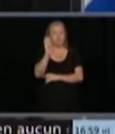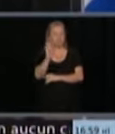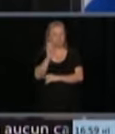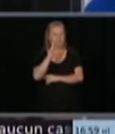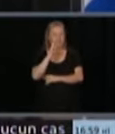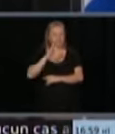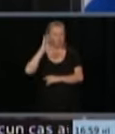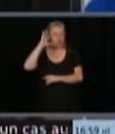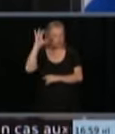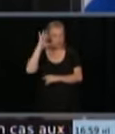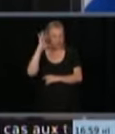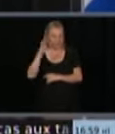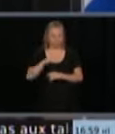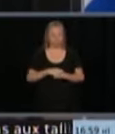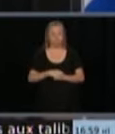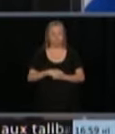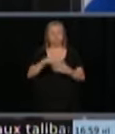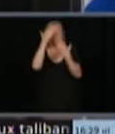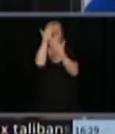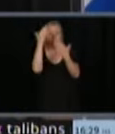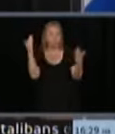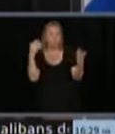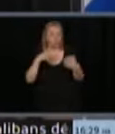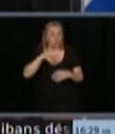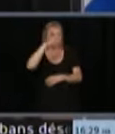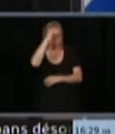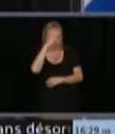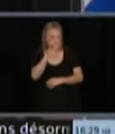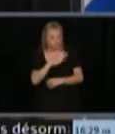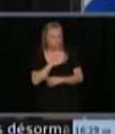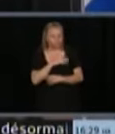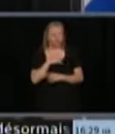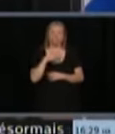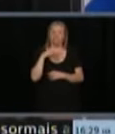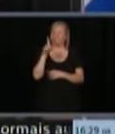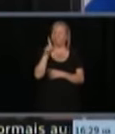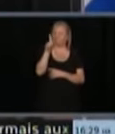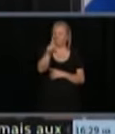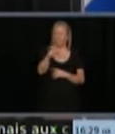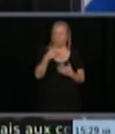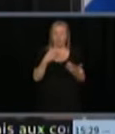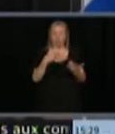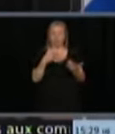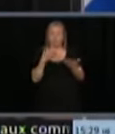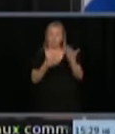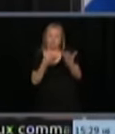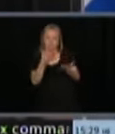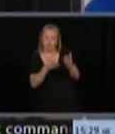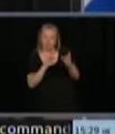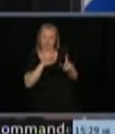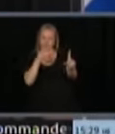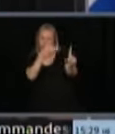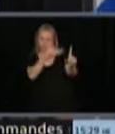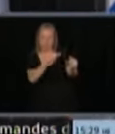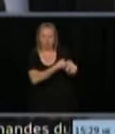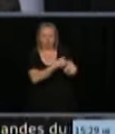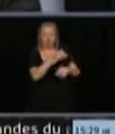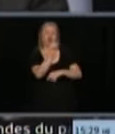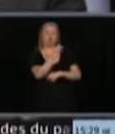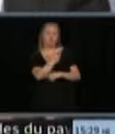Est-ce qu'il y a une surveillance particulière à faire, peut-être, Dr Arruda, dans les prochaines semaines sur les rassemblements